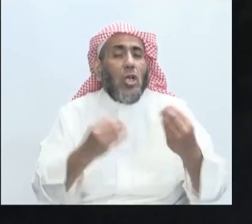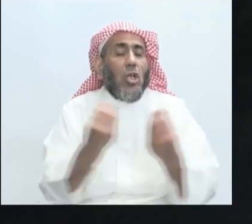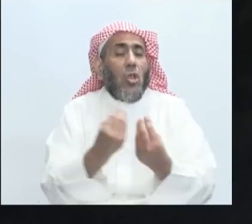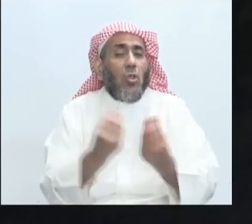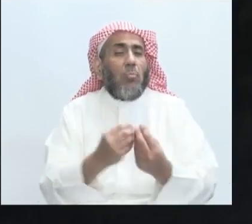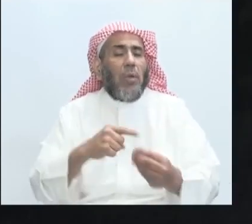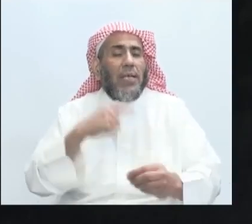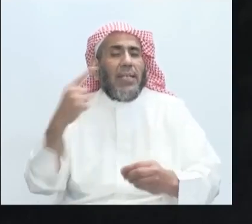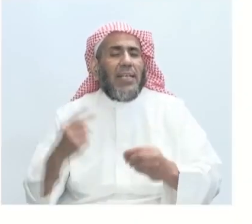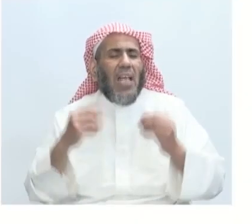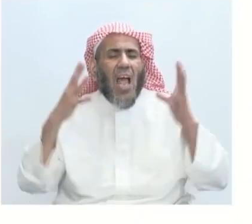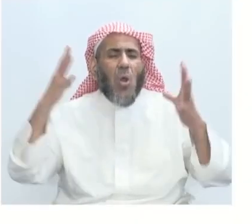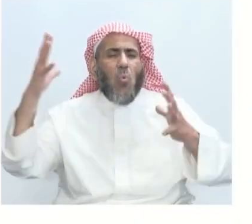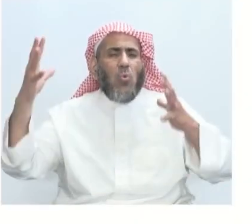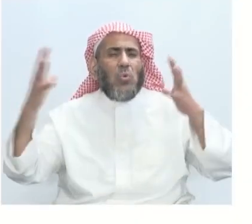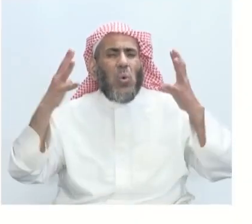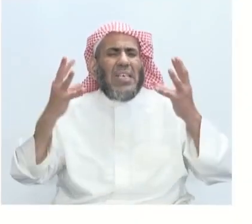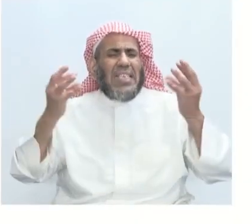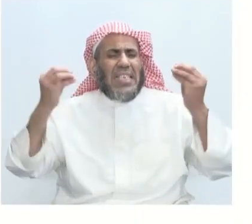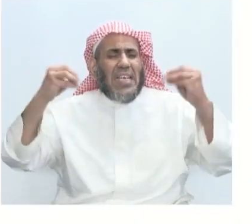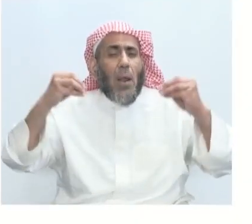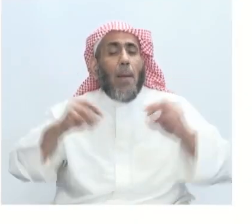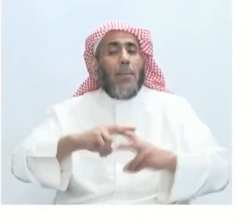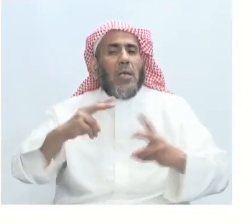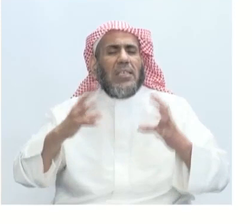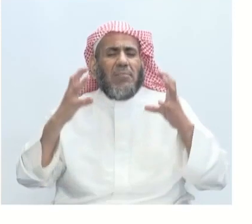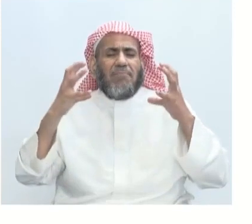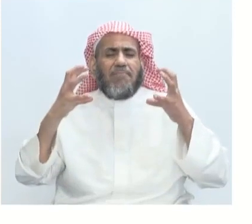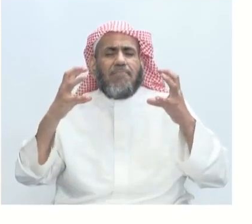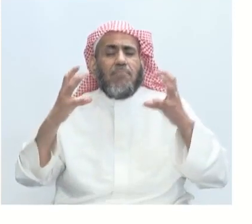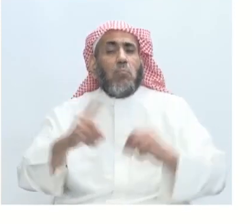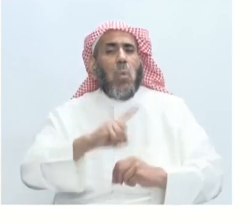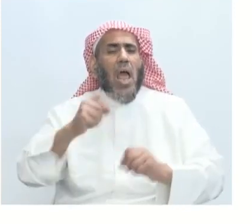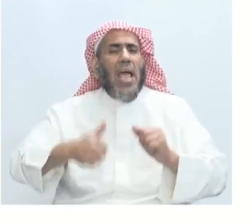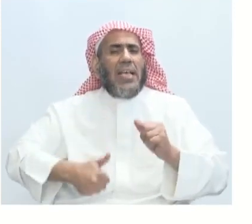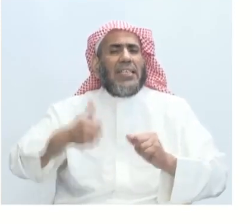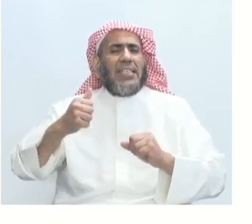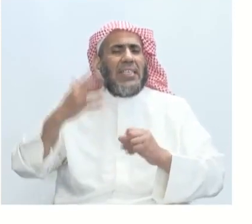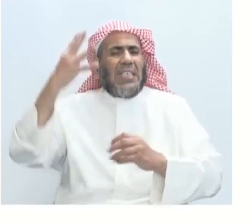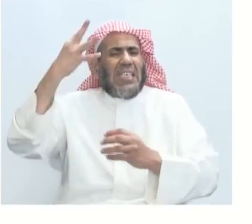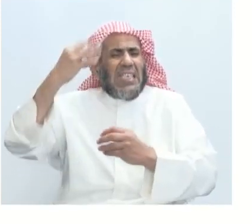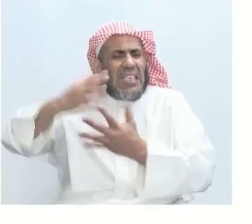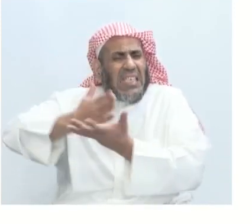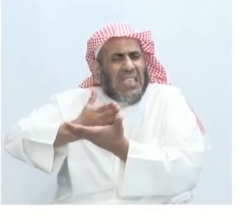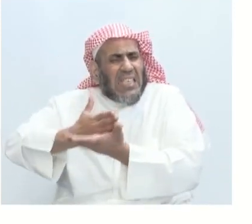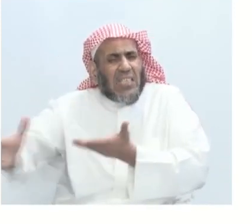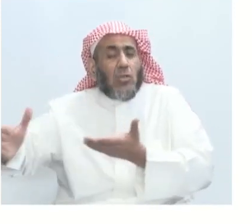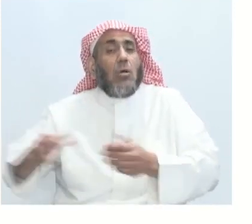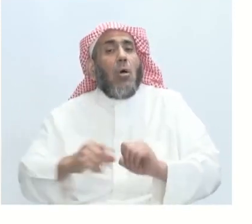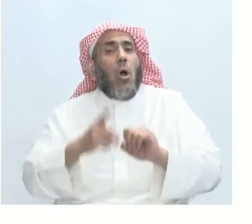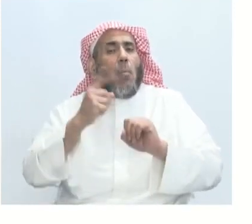دائره الوسواس القهري بشكل مزعج لا يستطيع التخلص منه بالرغم